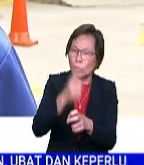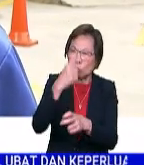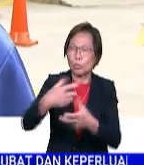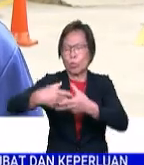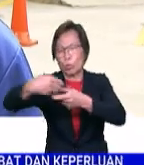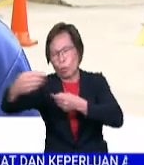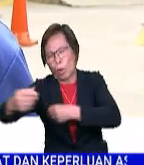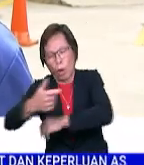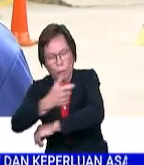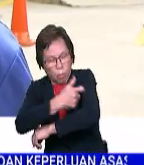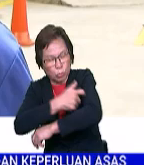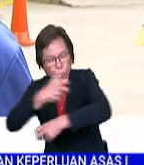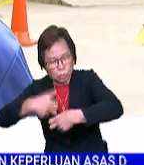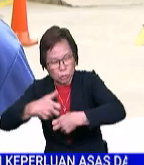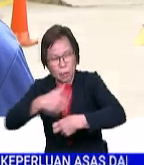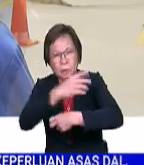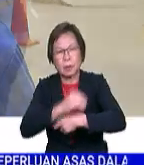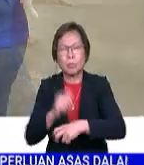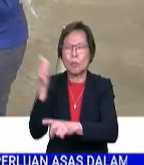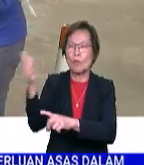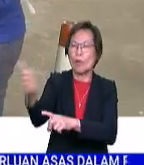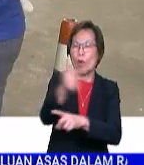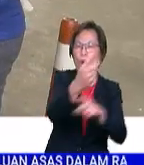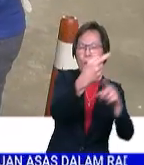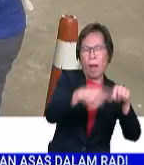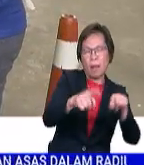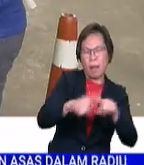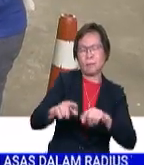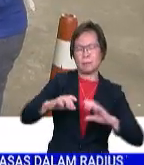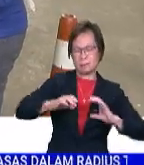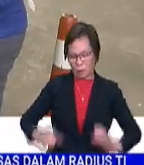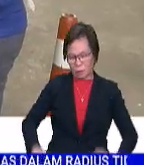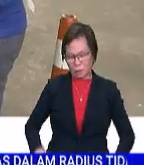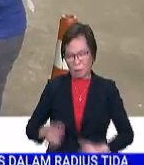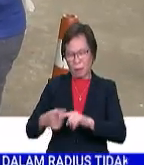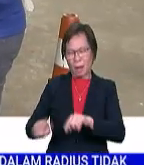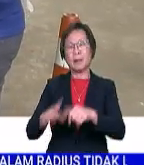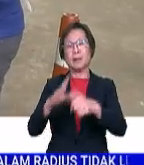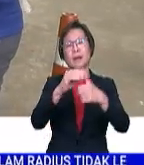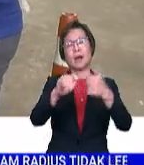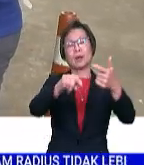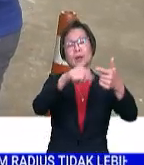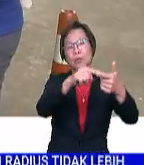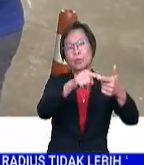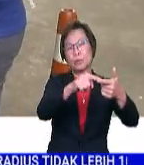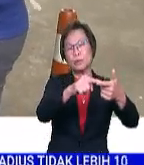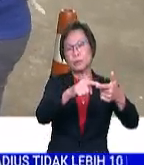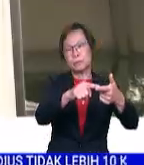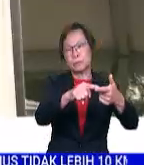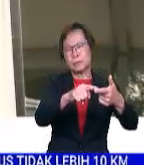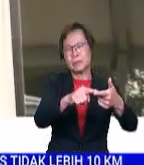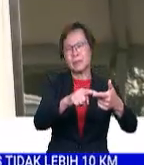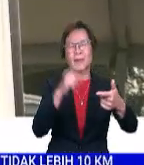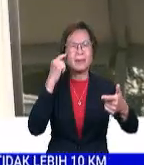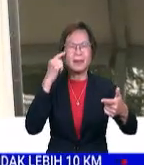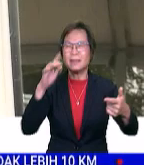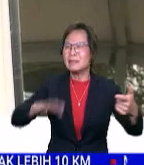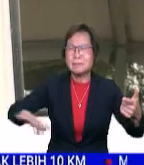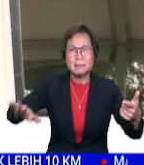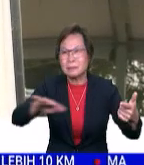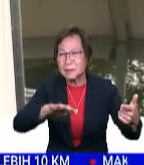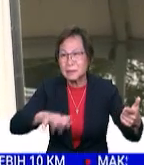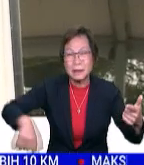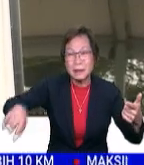mereka keluar kerana keadaan masing-masing yang berbeza-beza, dan keduanya adalah mereka tidak tahu